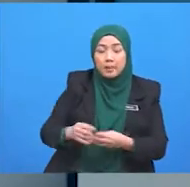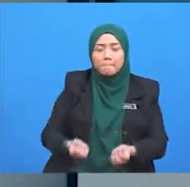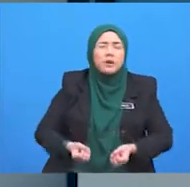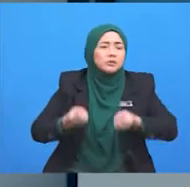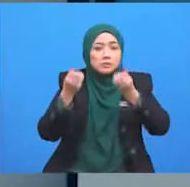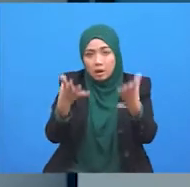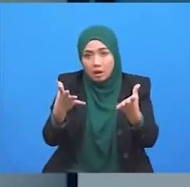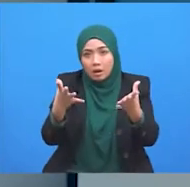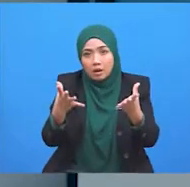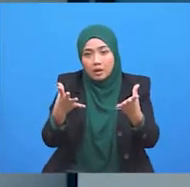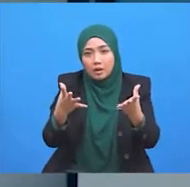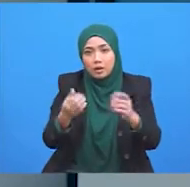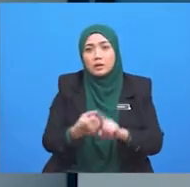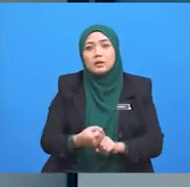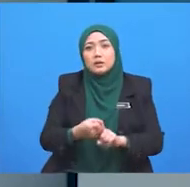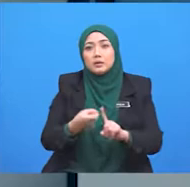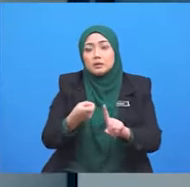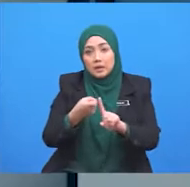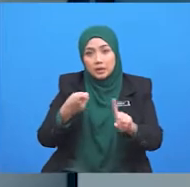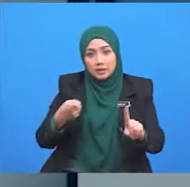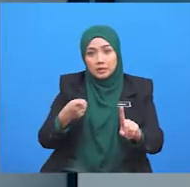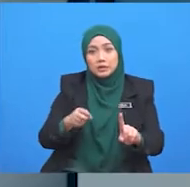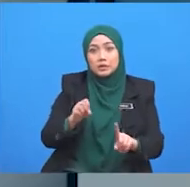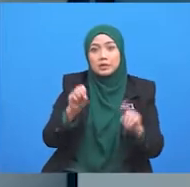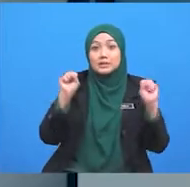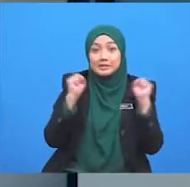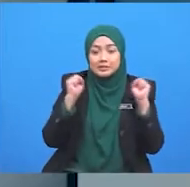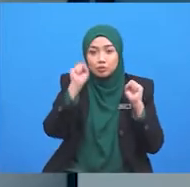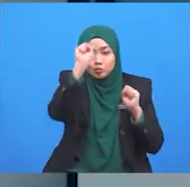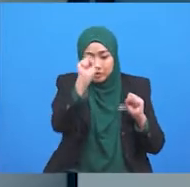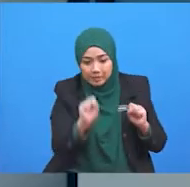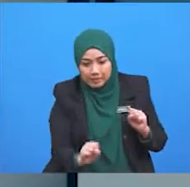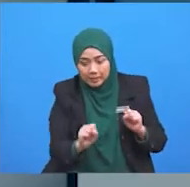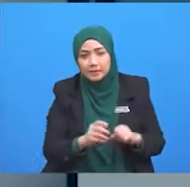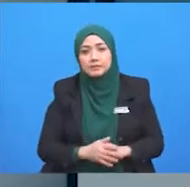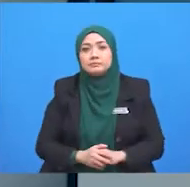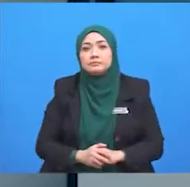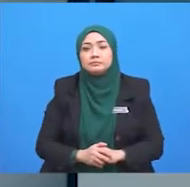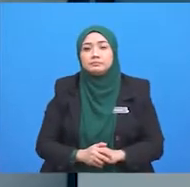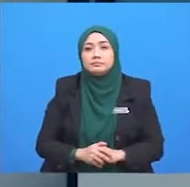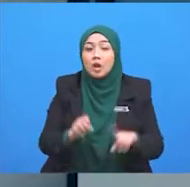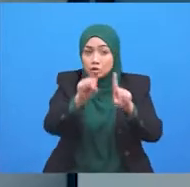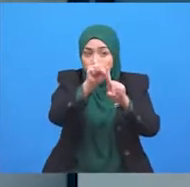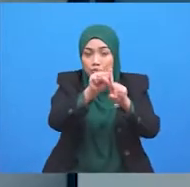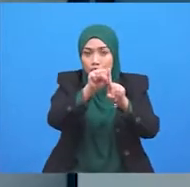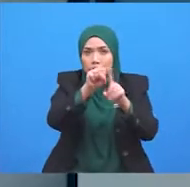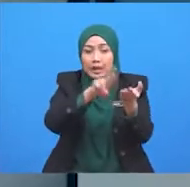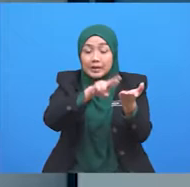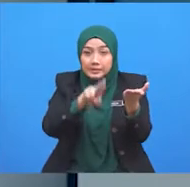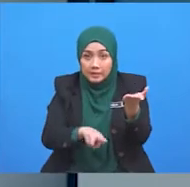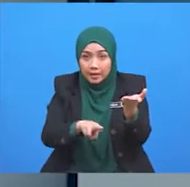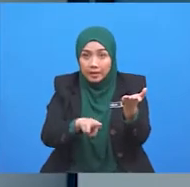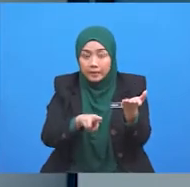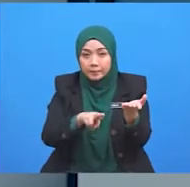matahari yang terbanyak berbanding semasa solstice musim sejuk. Keadaan suhu adalah lebih